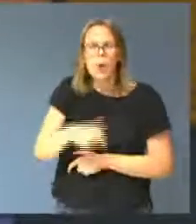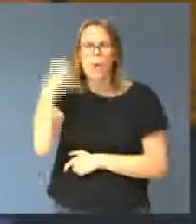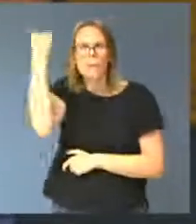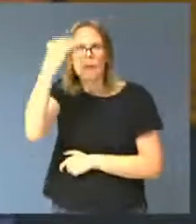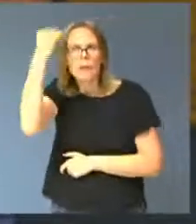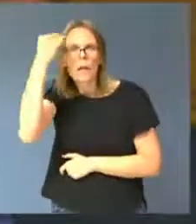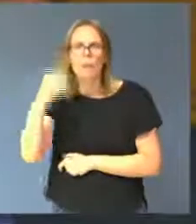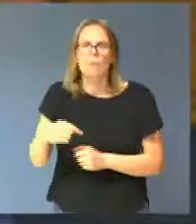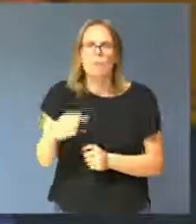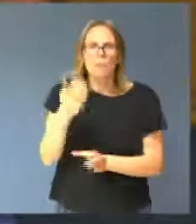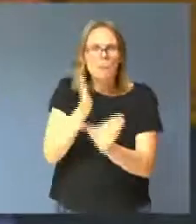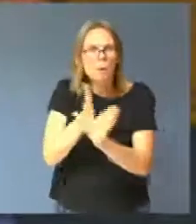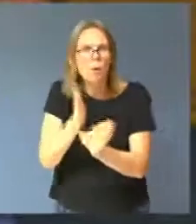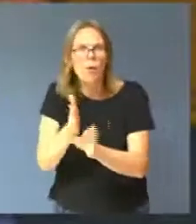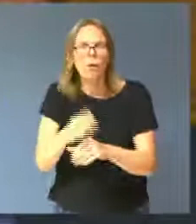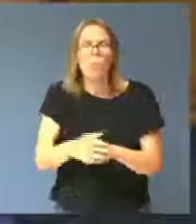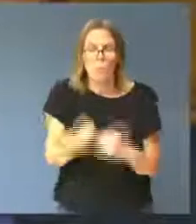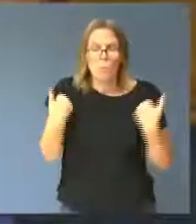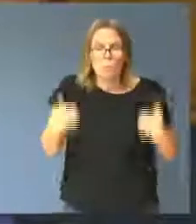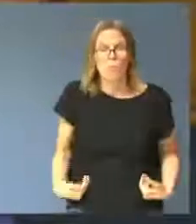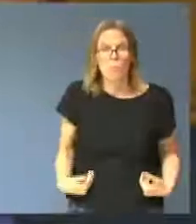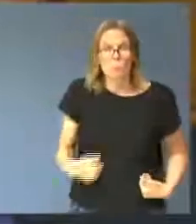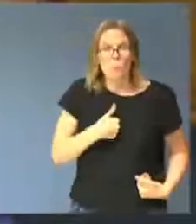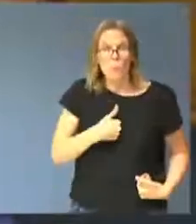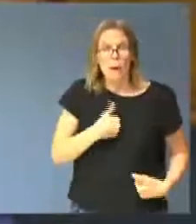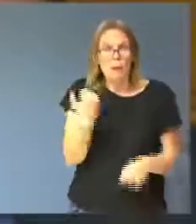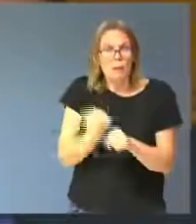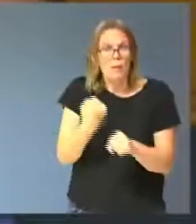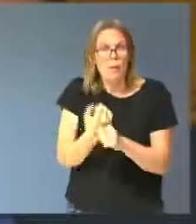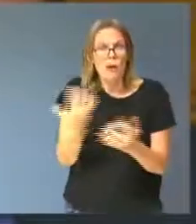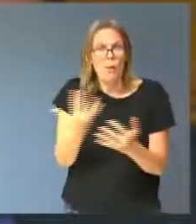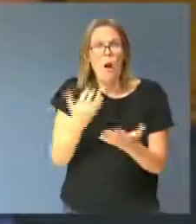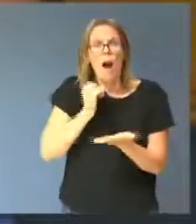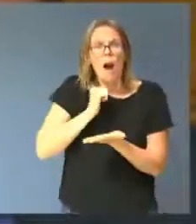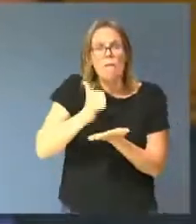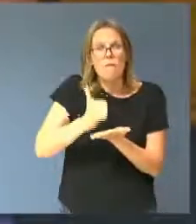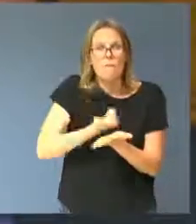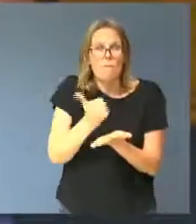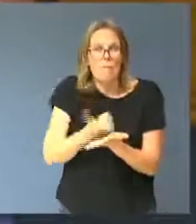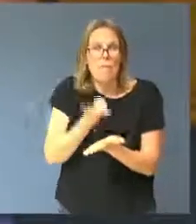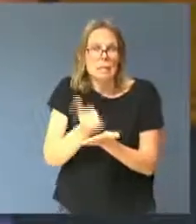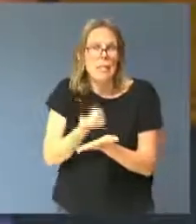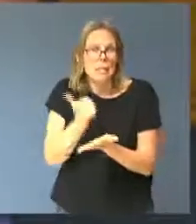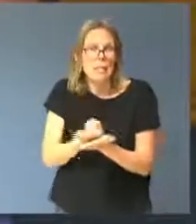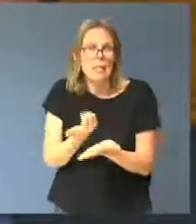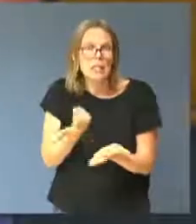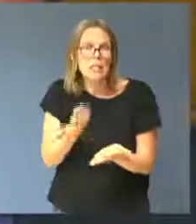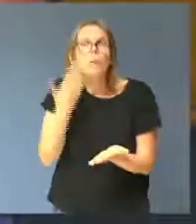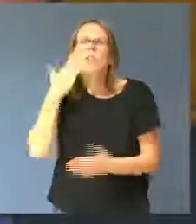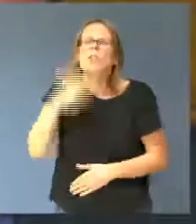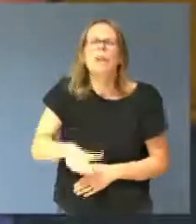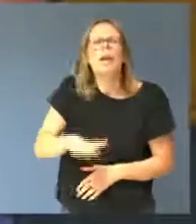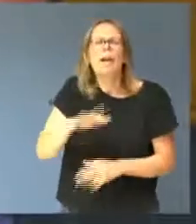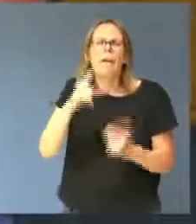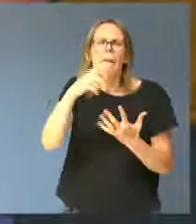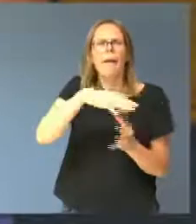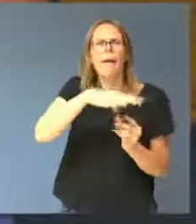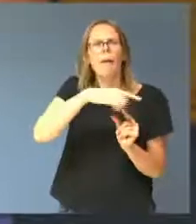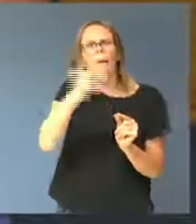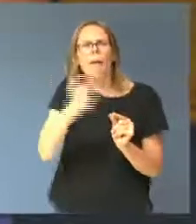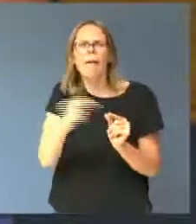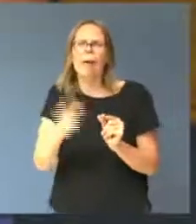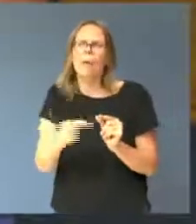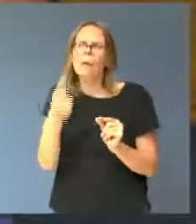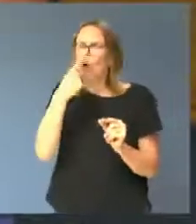psychologues. Moi, j'ai une formation, je suis pharmacologue de métier. Je suis bien sûr conscient que le cannabis n'est pas un produit comme les autres.